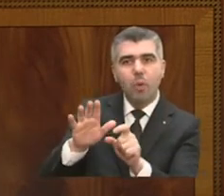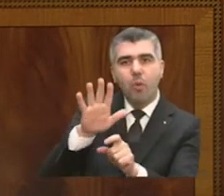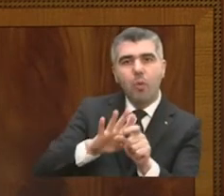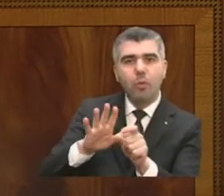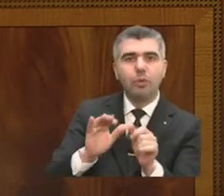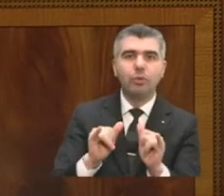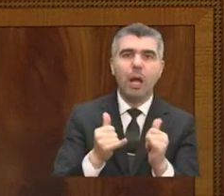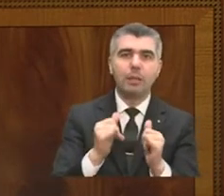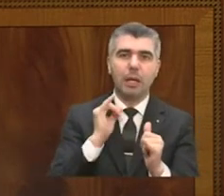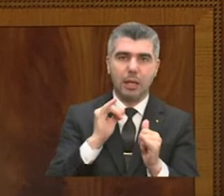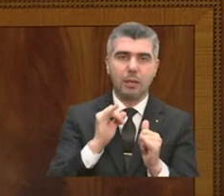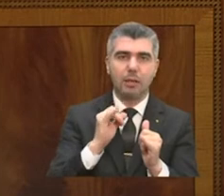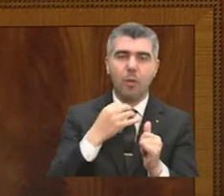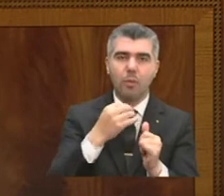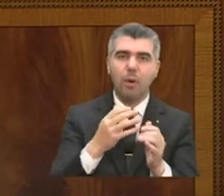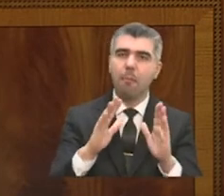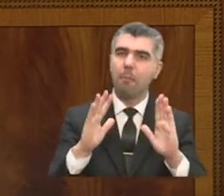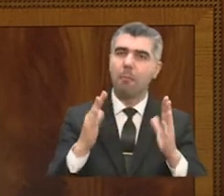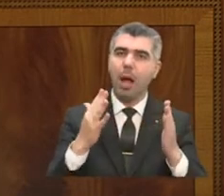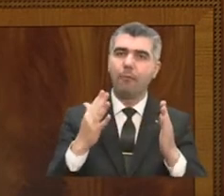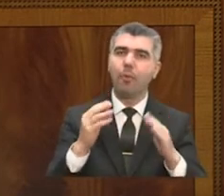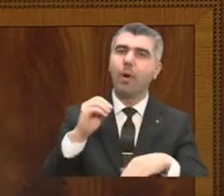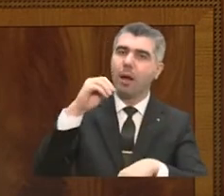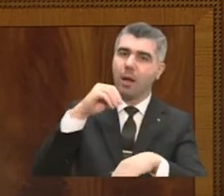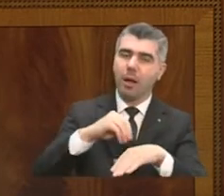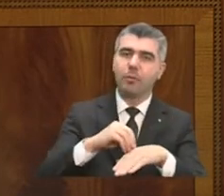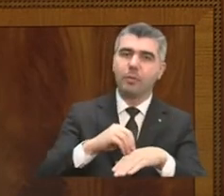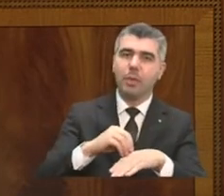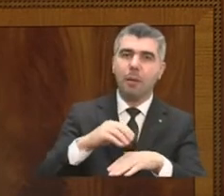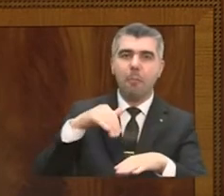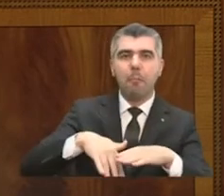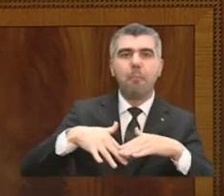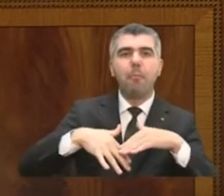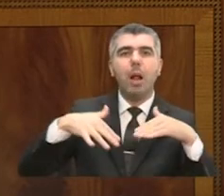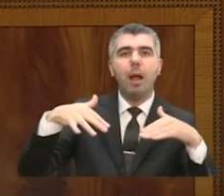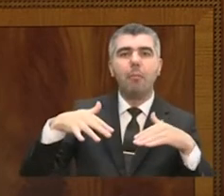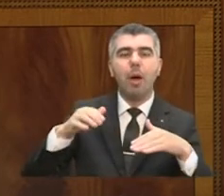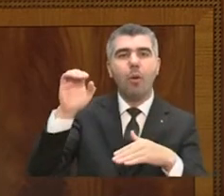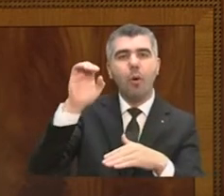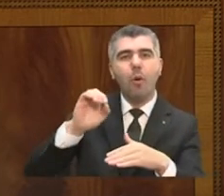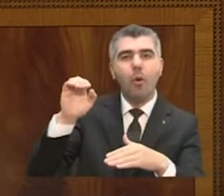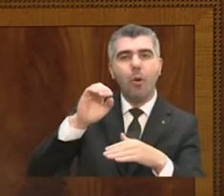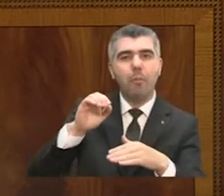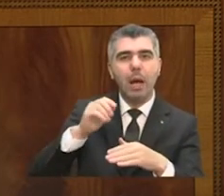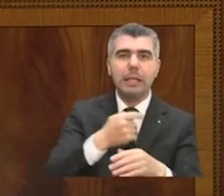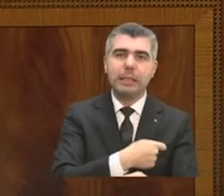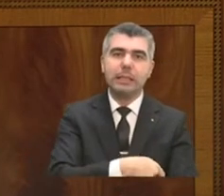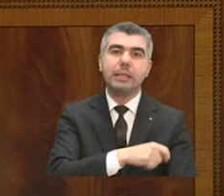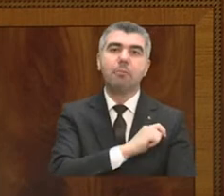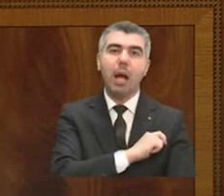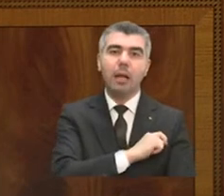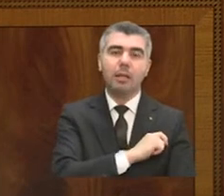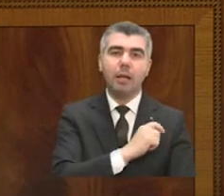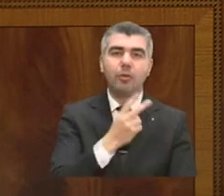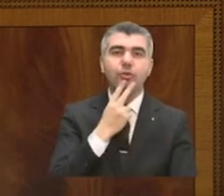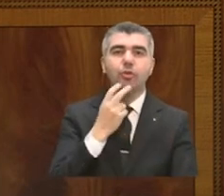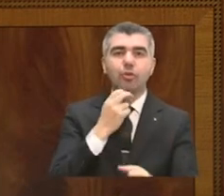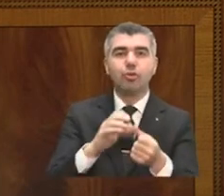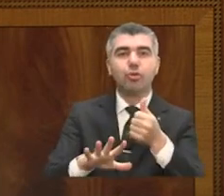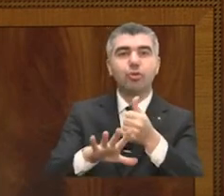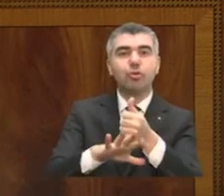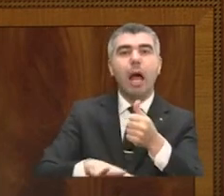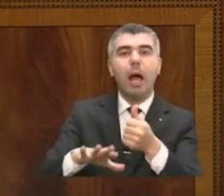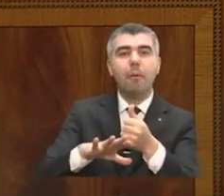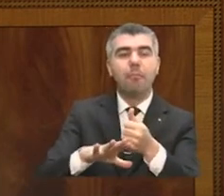non-acceptance de cet acharnement contre le Maroc. Et donc nous saluons le